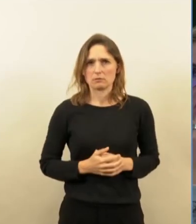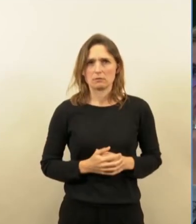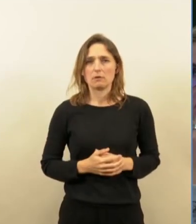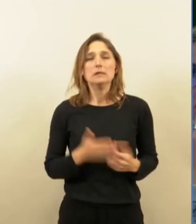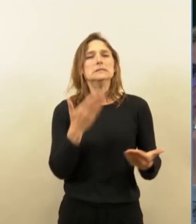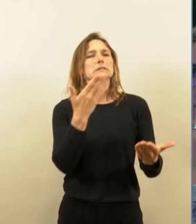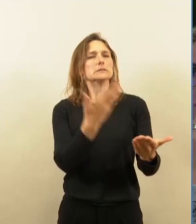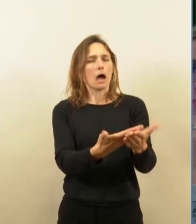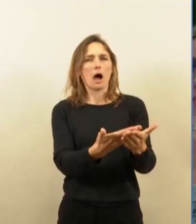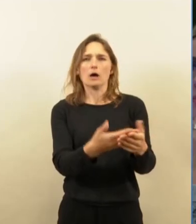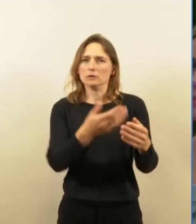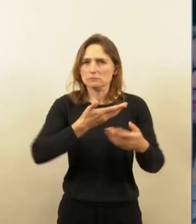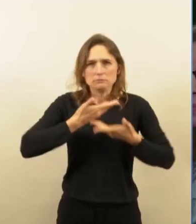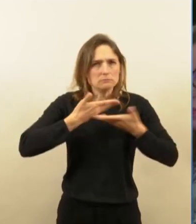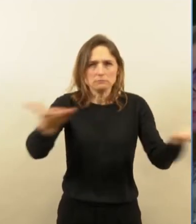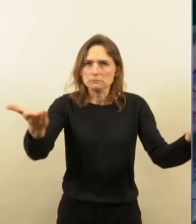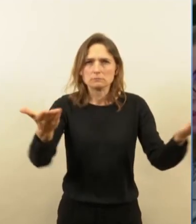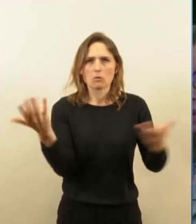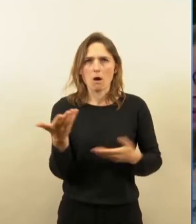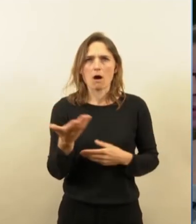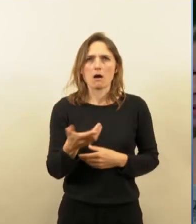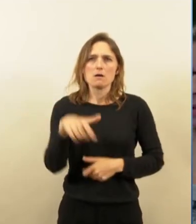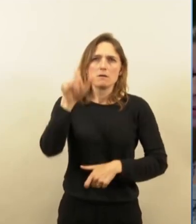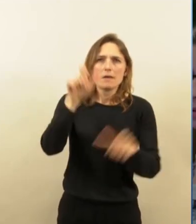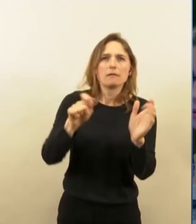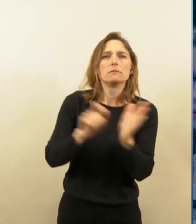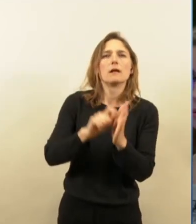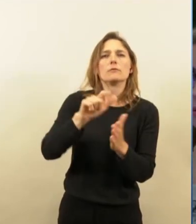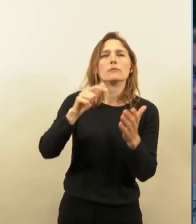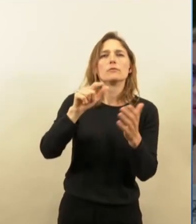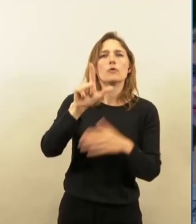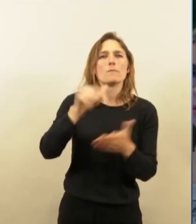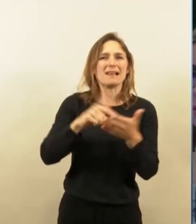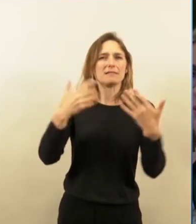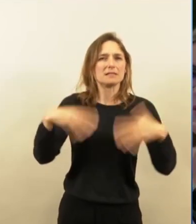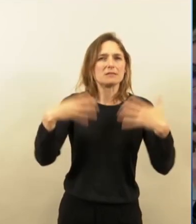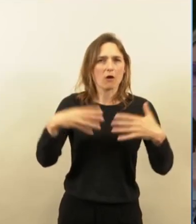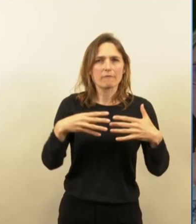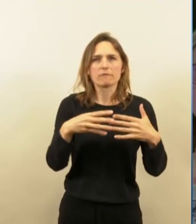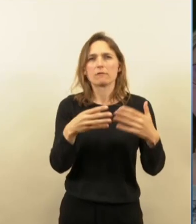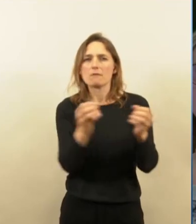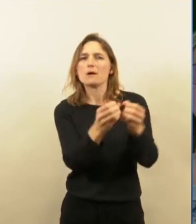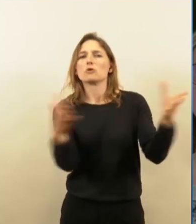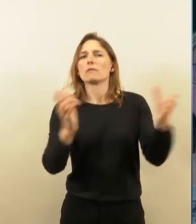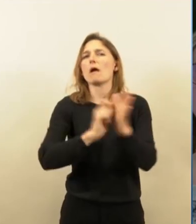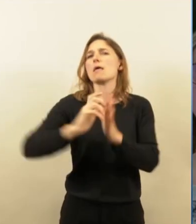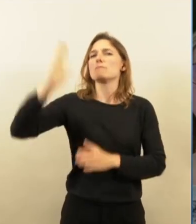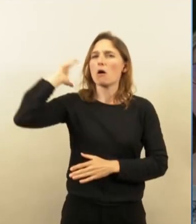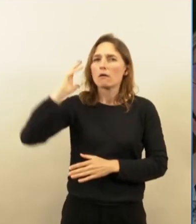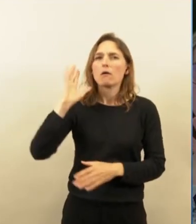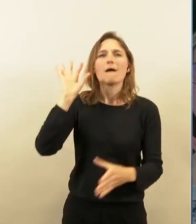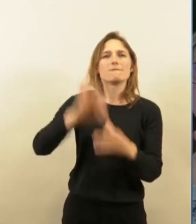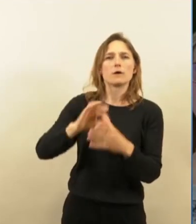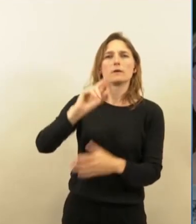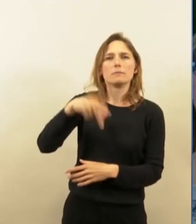je vous le dis tout tout de suite on exonère pas ceux qui en 2019 à vos côtés la majorité d'alors a voté ce PDU